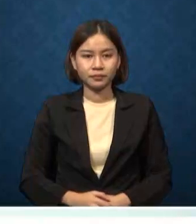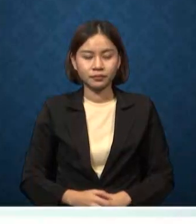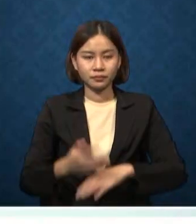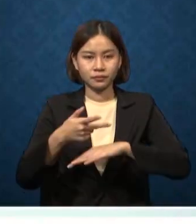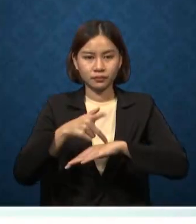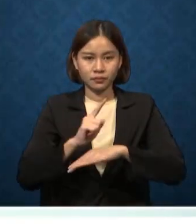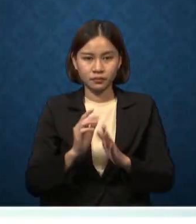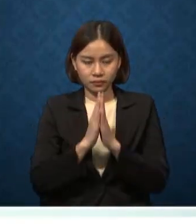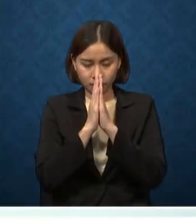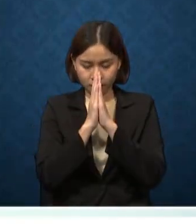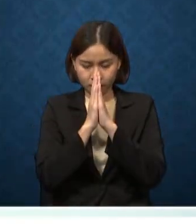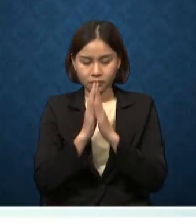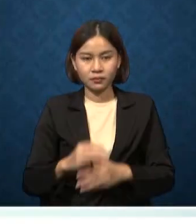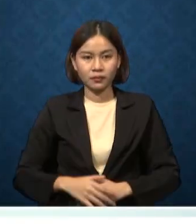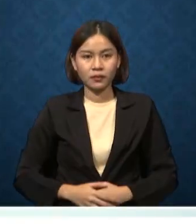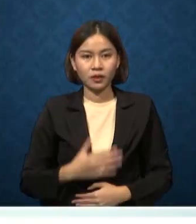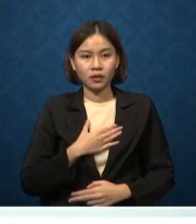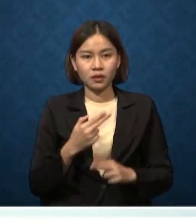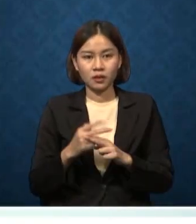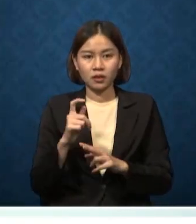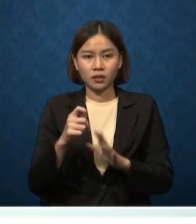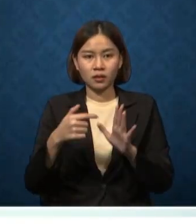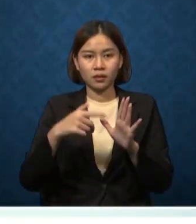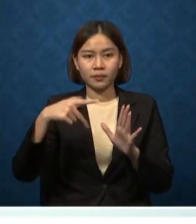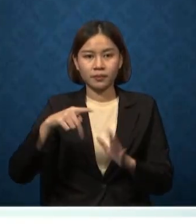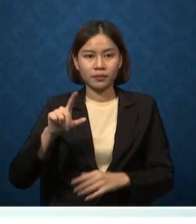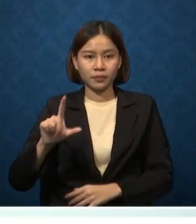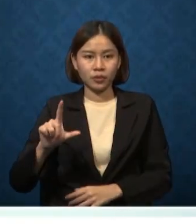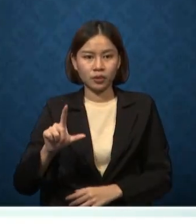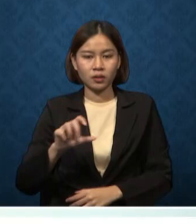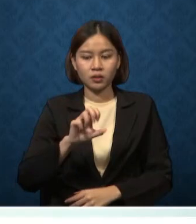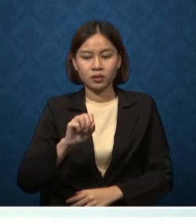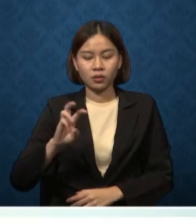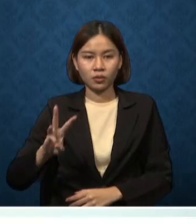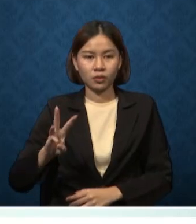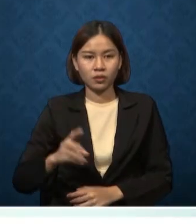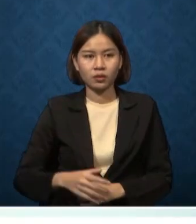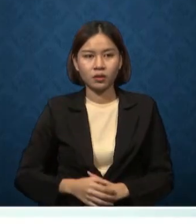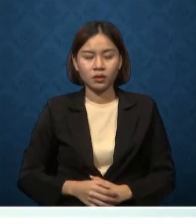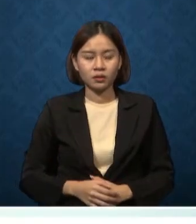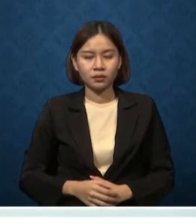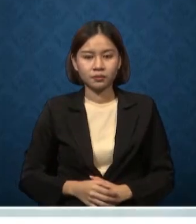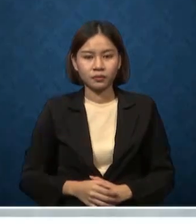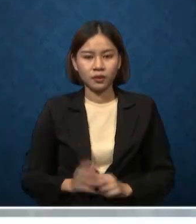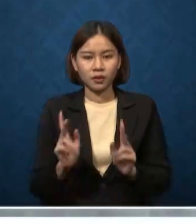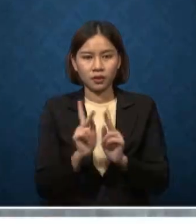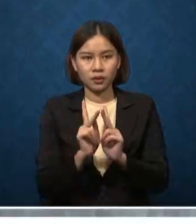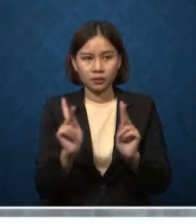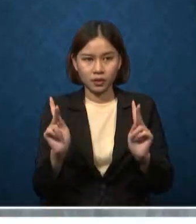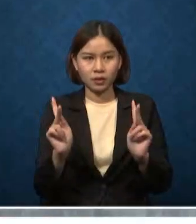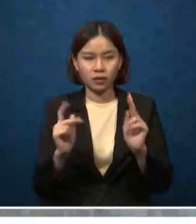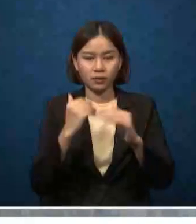เรียนท่านประธานวุฒิสภาครับผมอำพลจินดาวัฒนสมาชิกวุฒิสภากรรมาธิการ